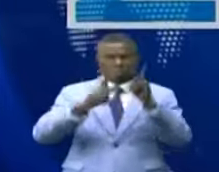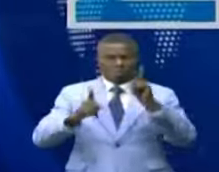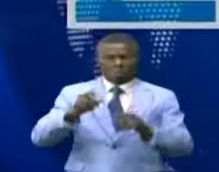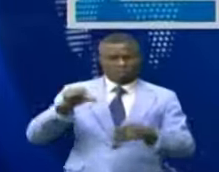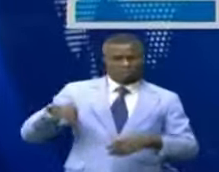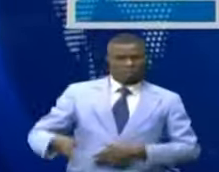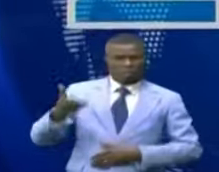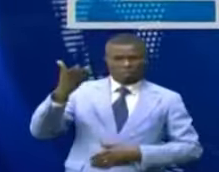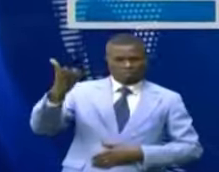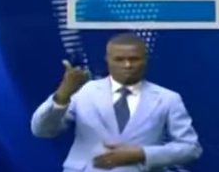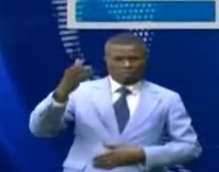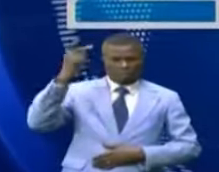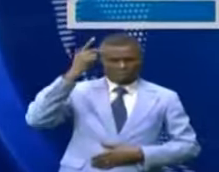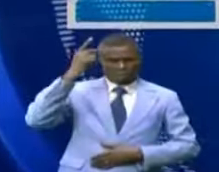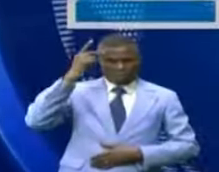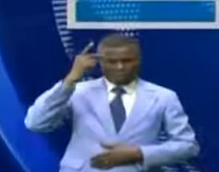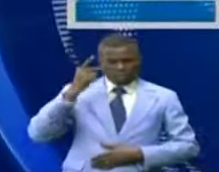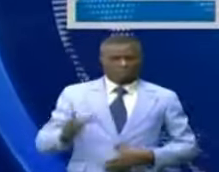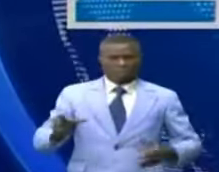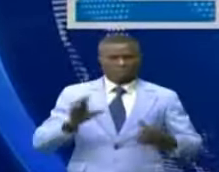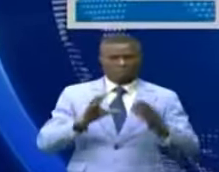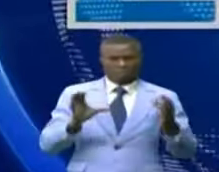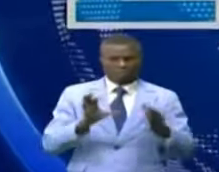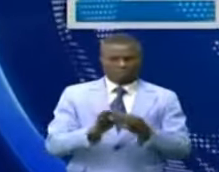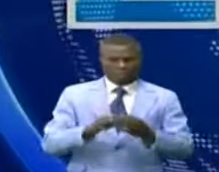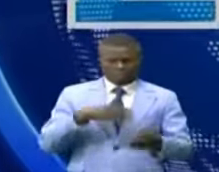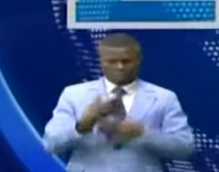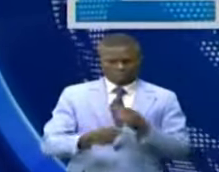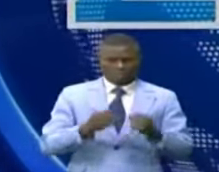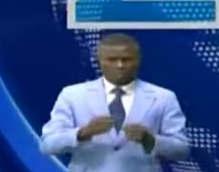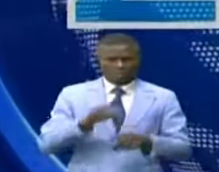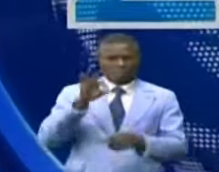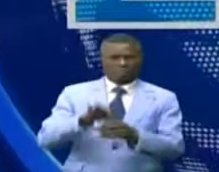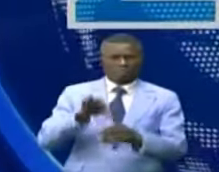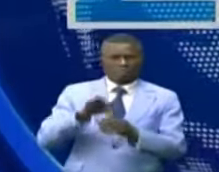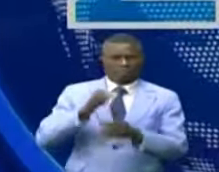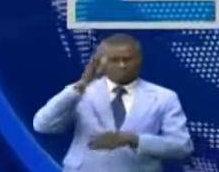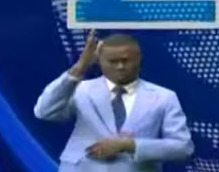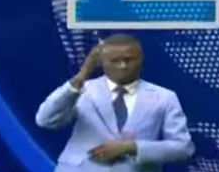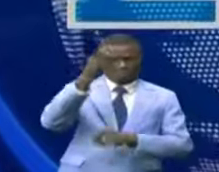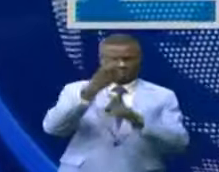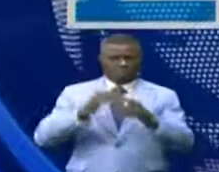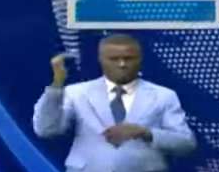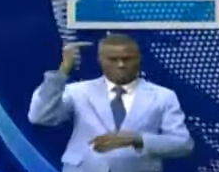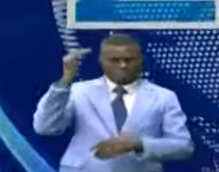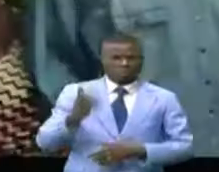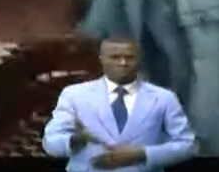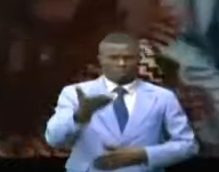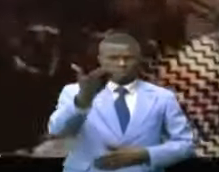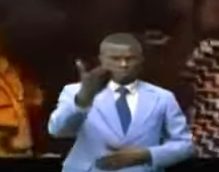partie de la capitale à se mettre en ordre de bataille pour les élections prochaines. Alain Bikay.